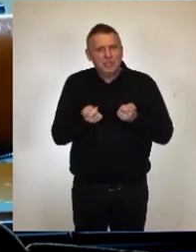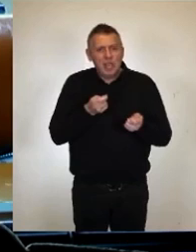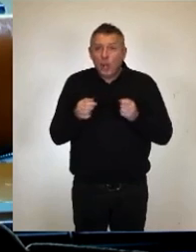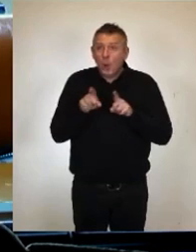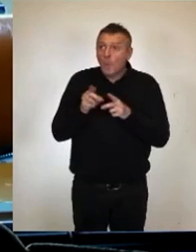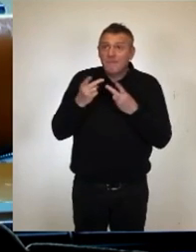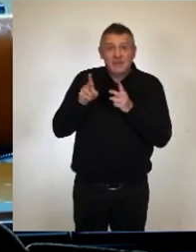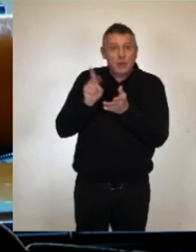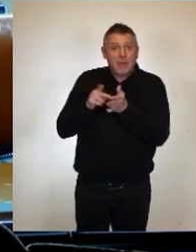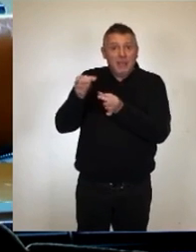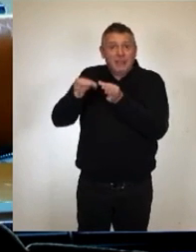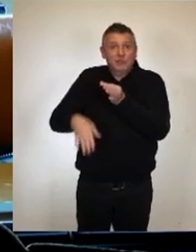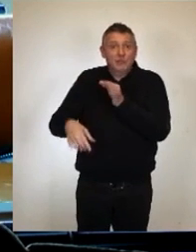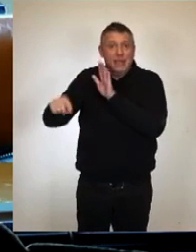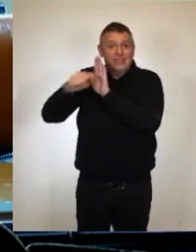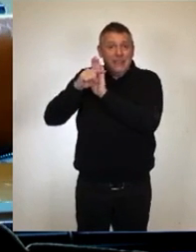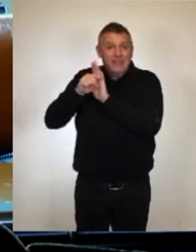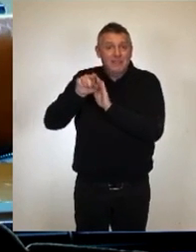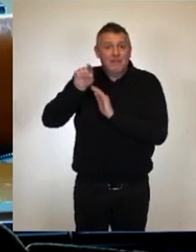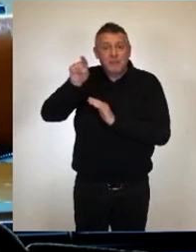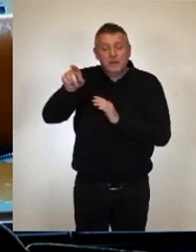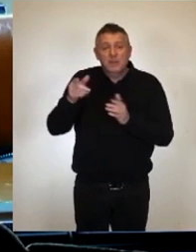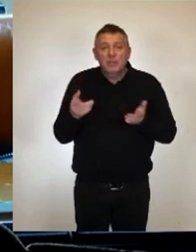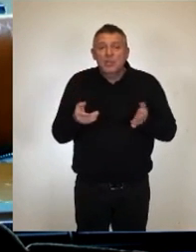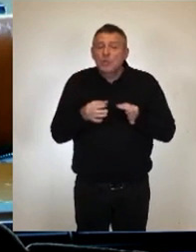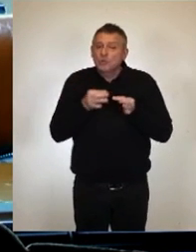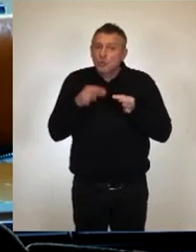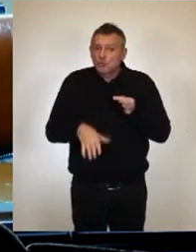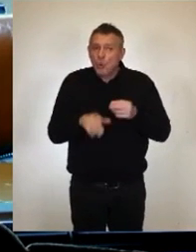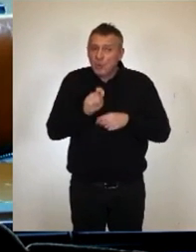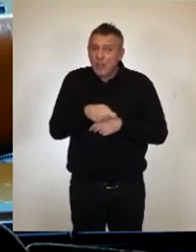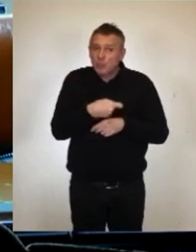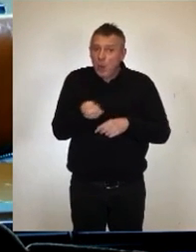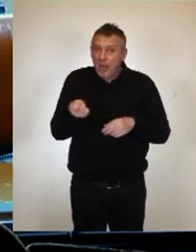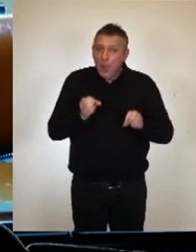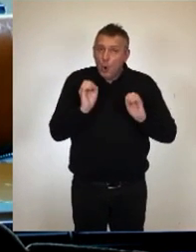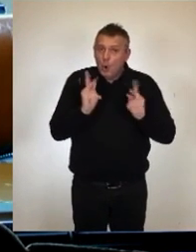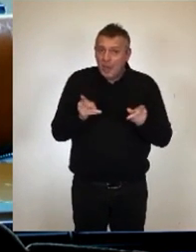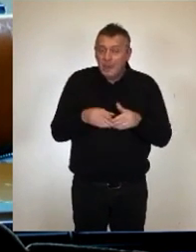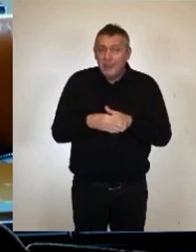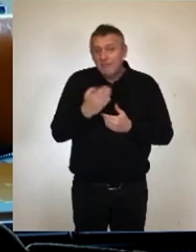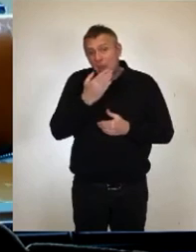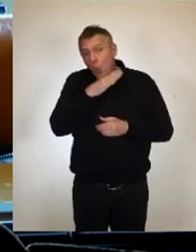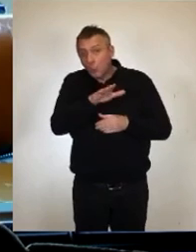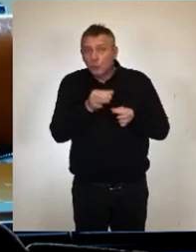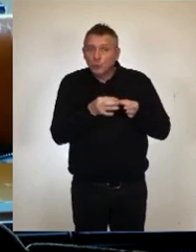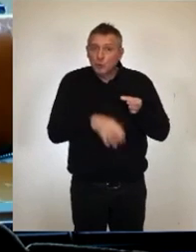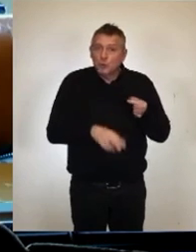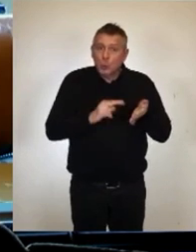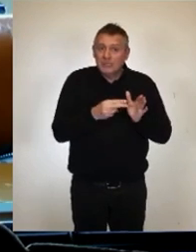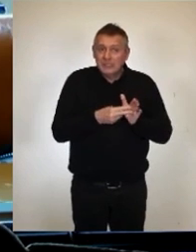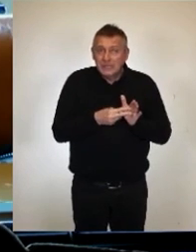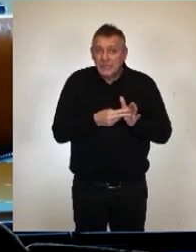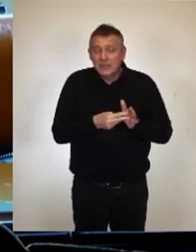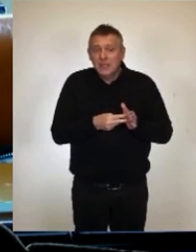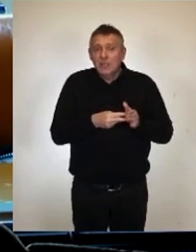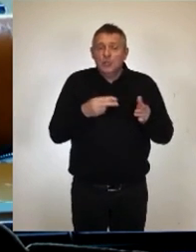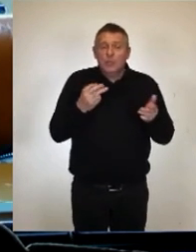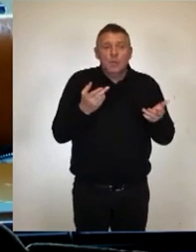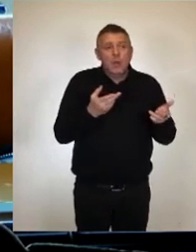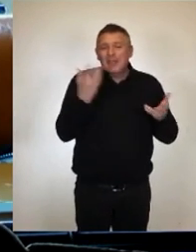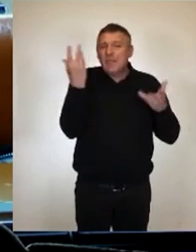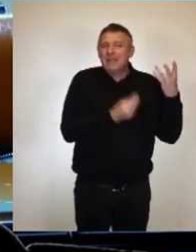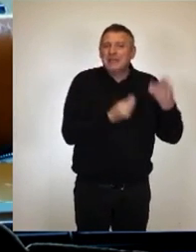Paris. Donc, c'est une solution, les solutions naturelles. Mais est-ce qu'il est envisagé des solutions techniques de captation, comme l'ont